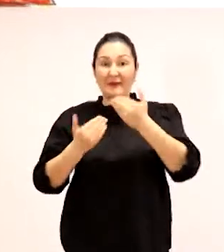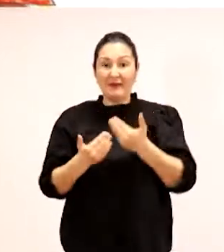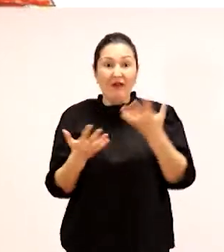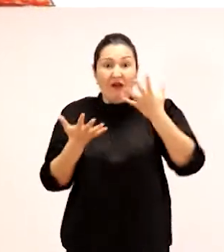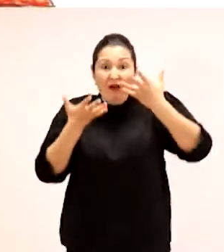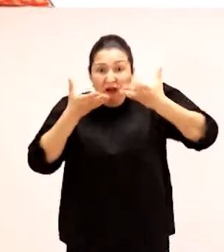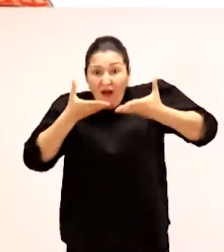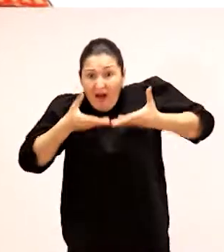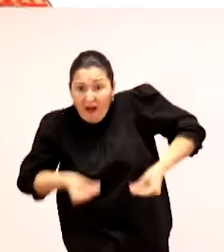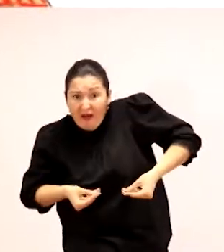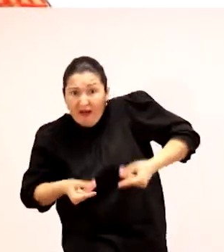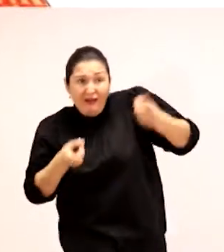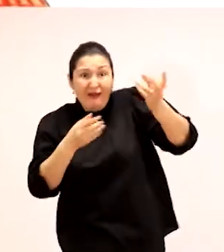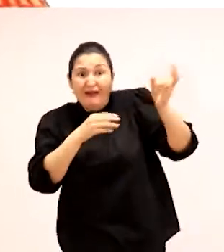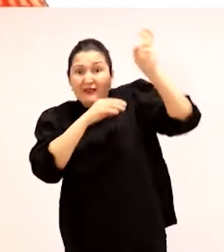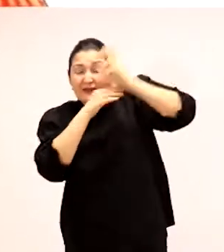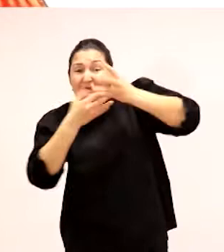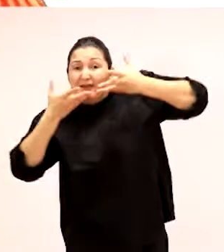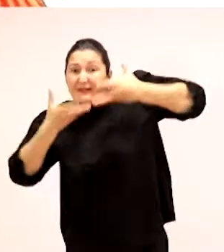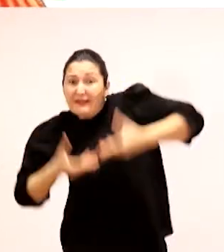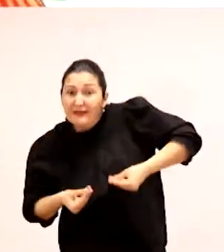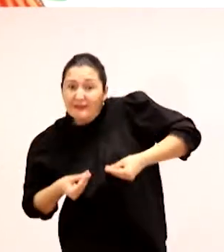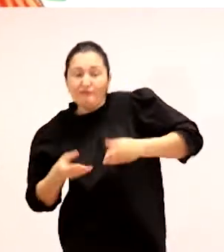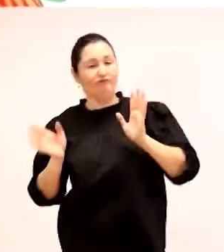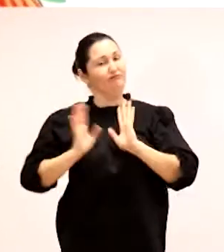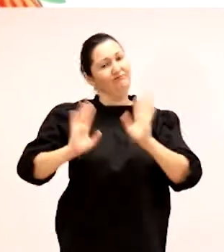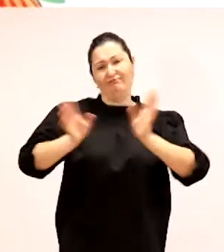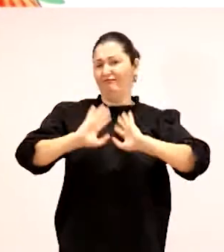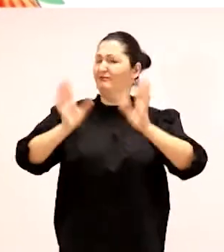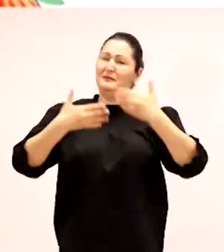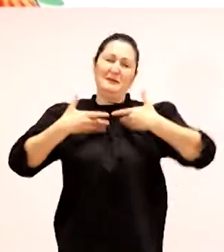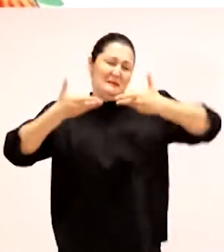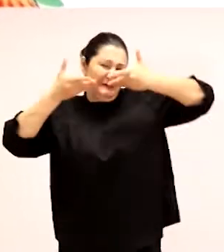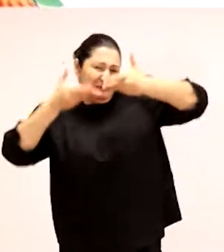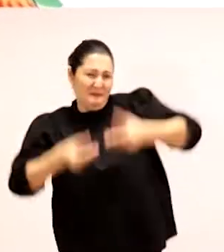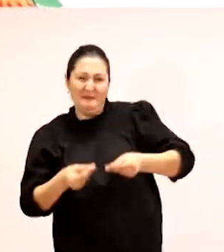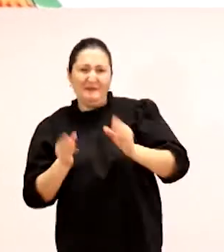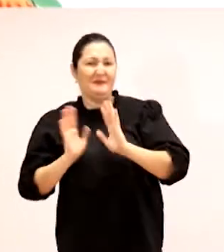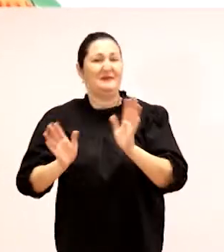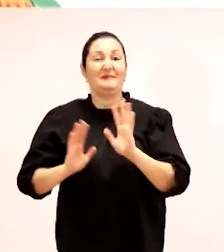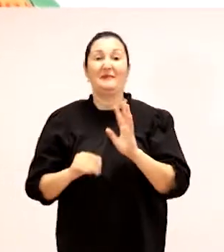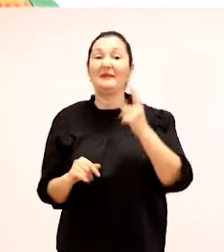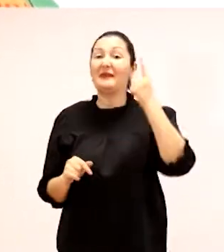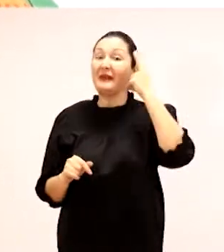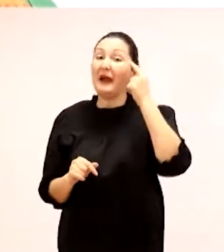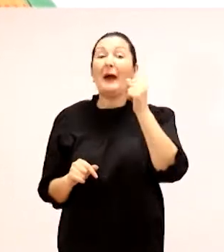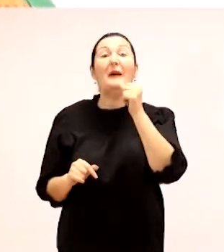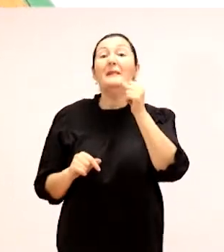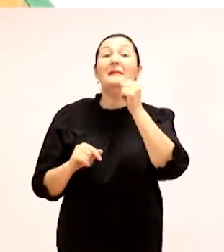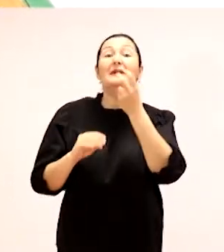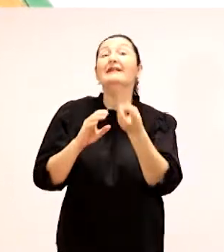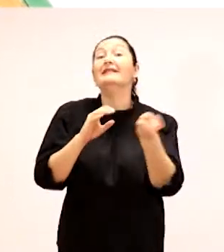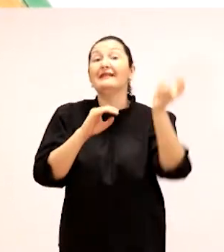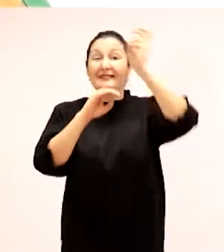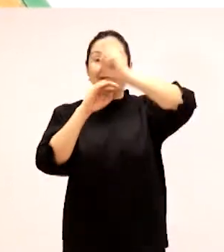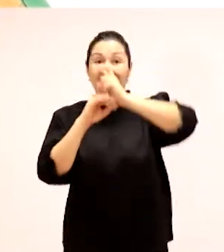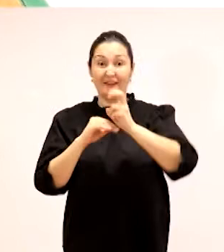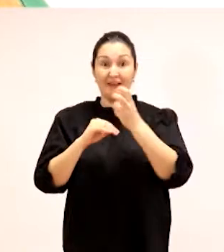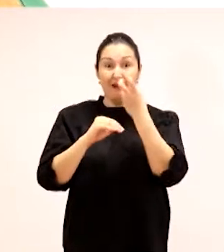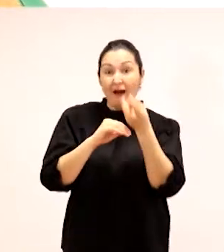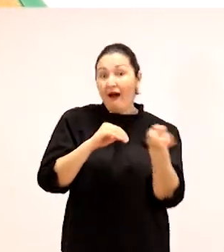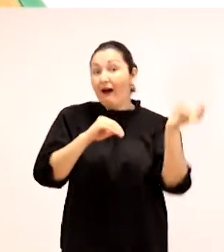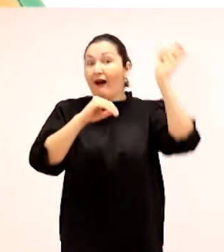нас раздавишь!» «Нет, не раздавлю!» «Ну так полезай!»